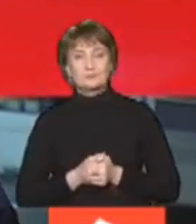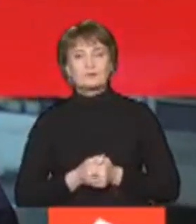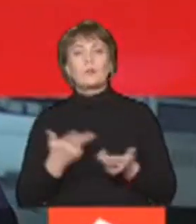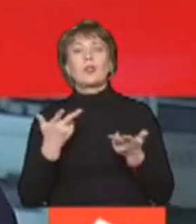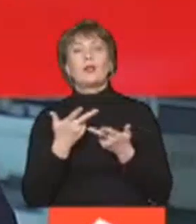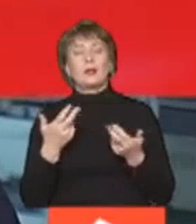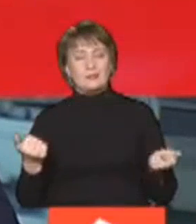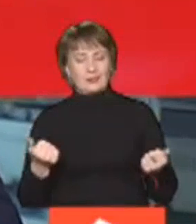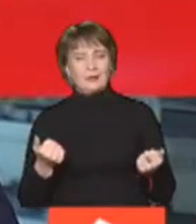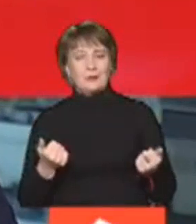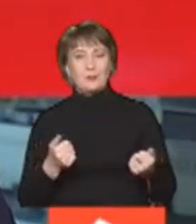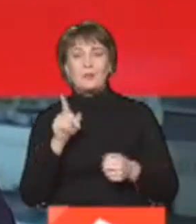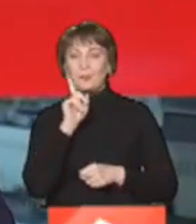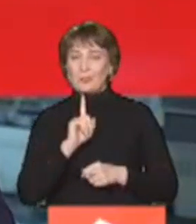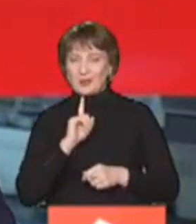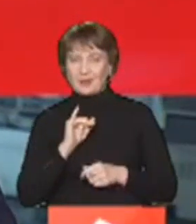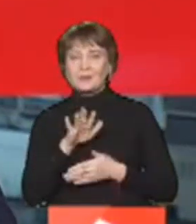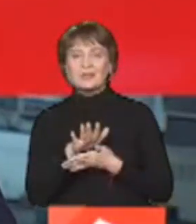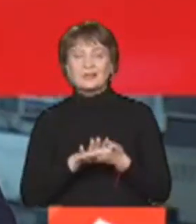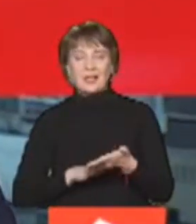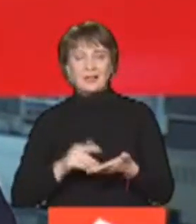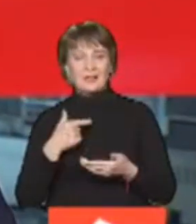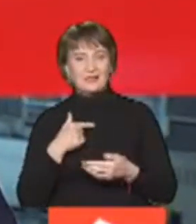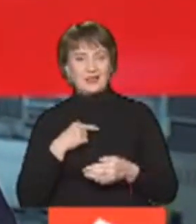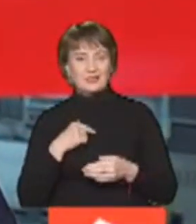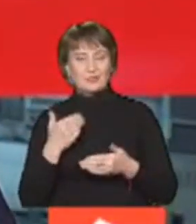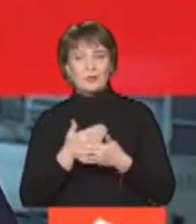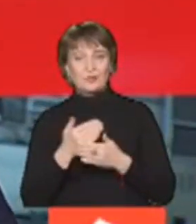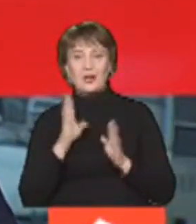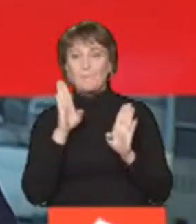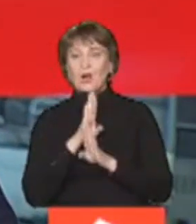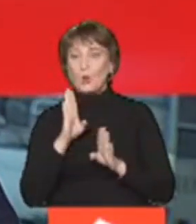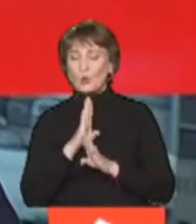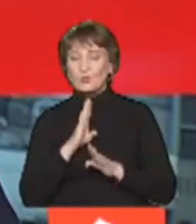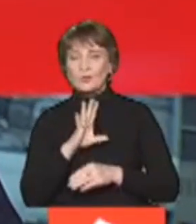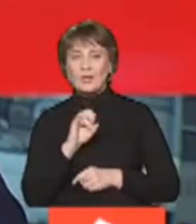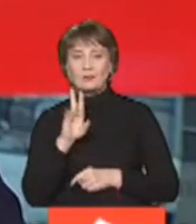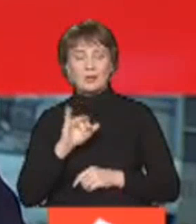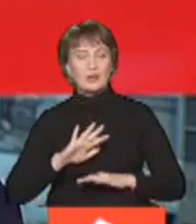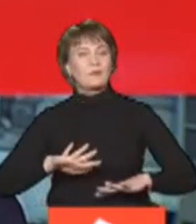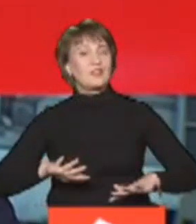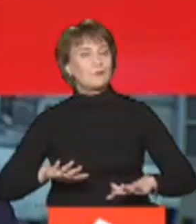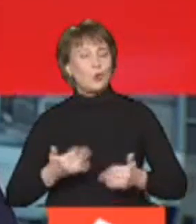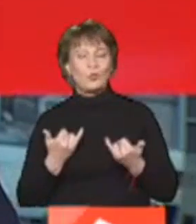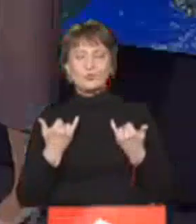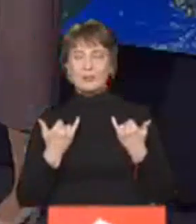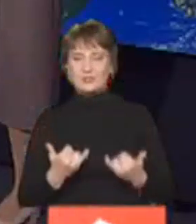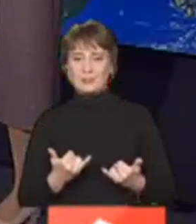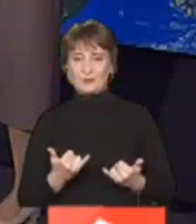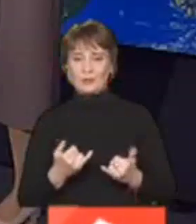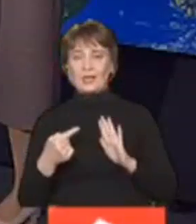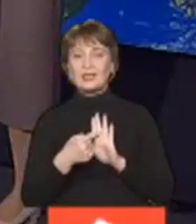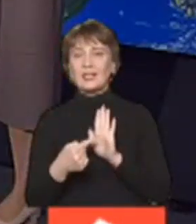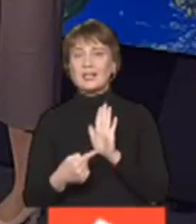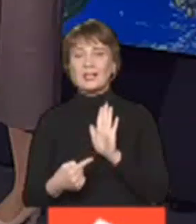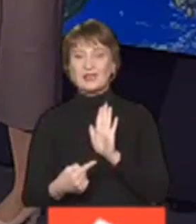Да, на цій мажорній ноті ми якраз рухаємося і далі в нашому ефірі. Якраз прогноз погоди. Наталя Птуха не втомлюється сьогодні в чергове